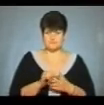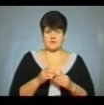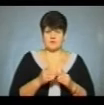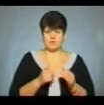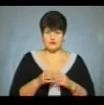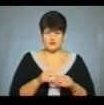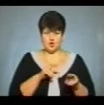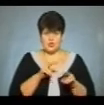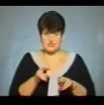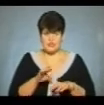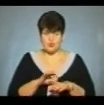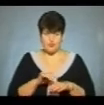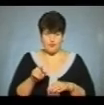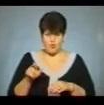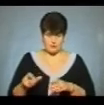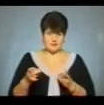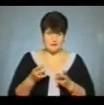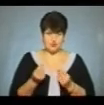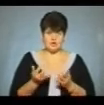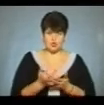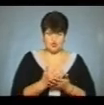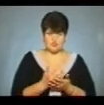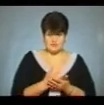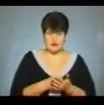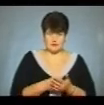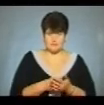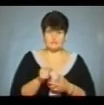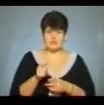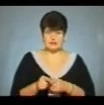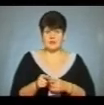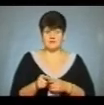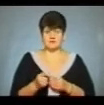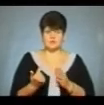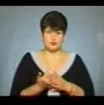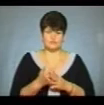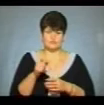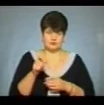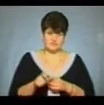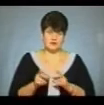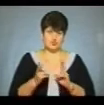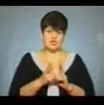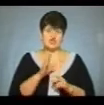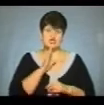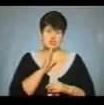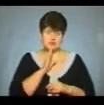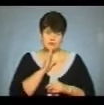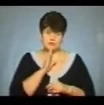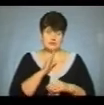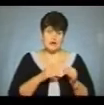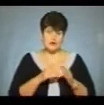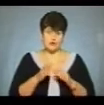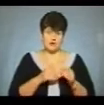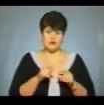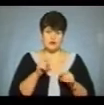доглядає хворих, тому що гроші треба якось заробляти. І вона, чергова пацієнтка, вона зустрічає жінку, на руках якої